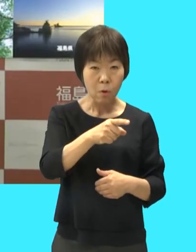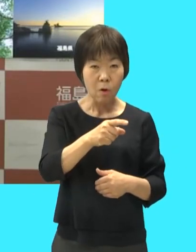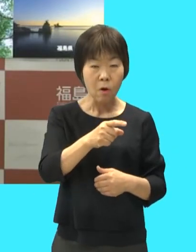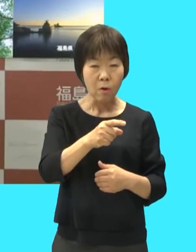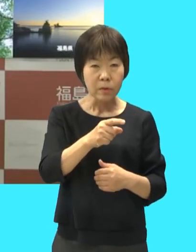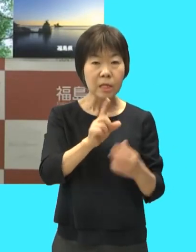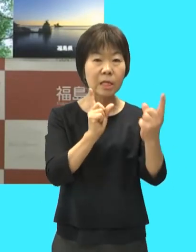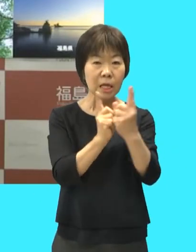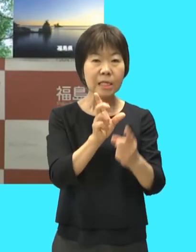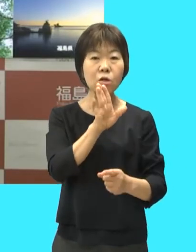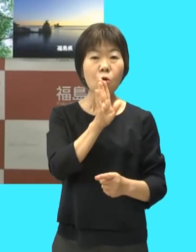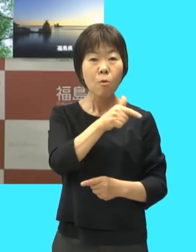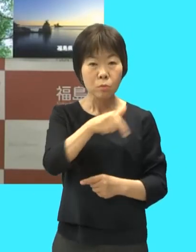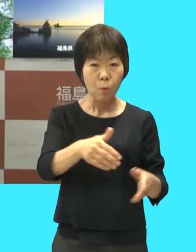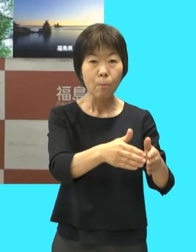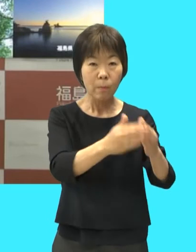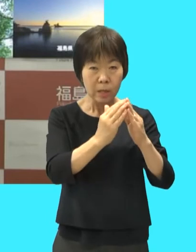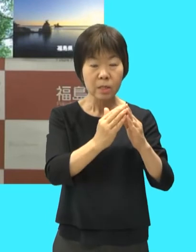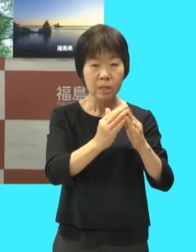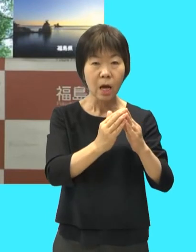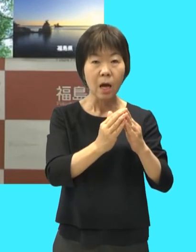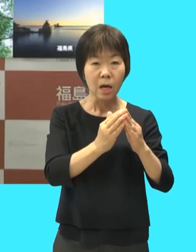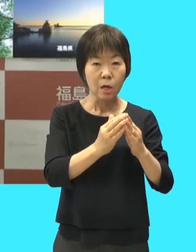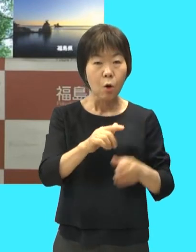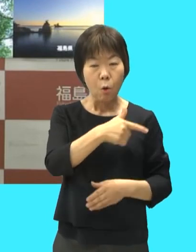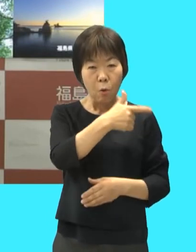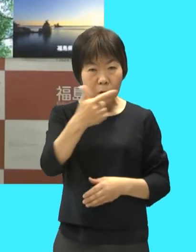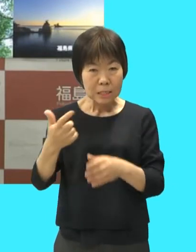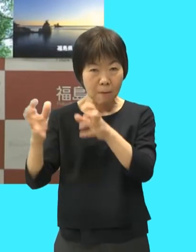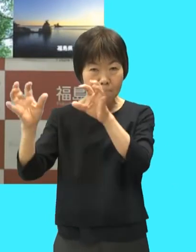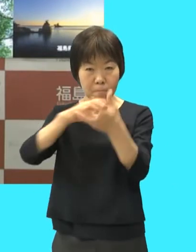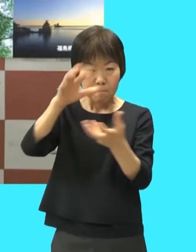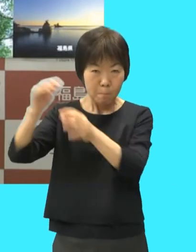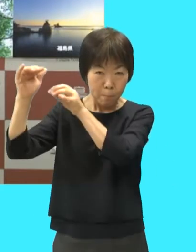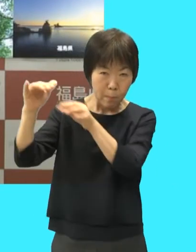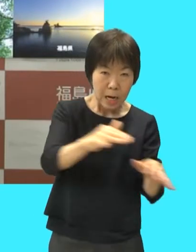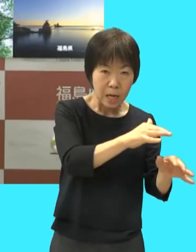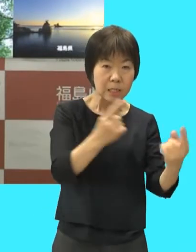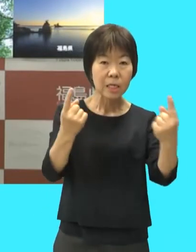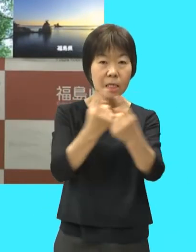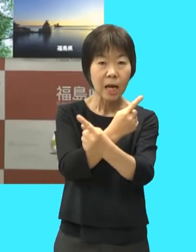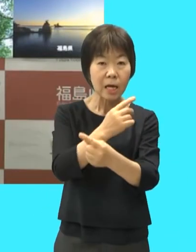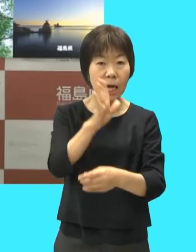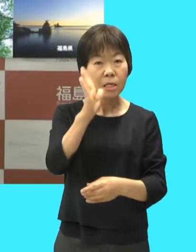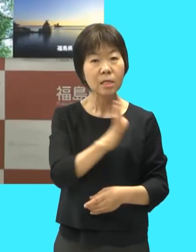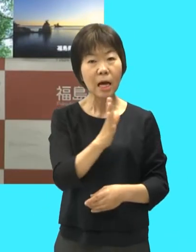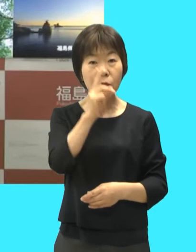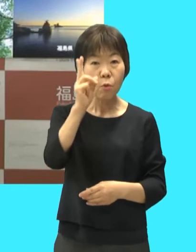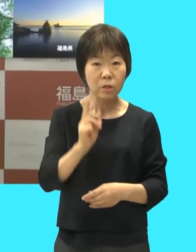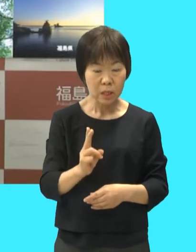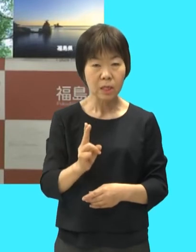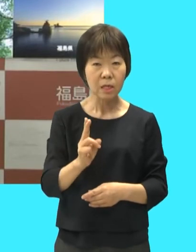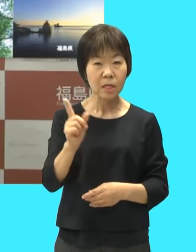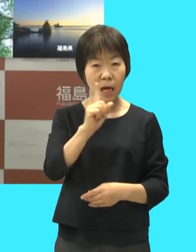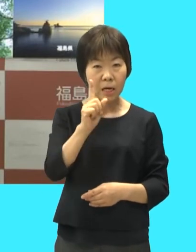対策本部と整えられました。やはり大きな災害に至ることがないよう、あるいは何ら